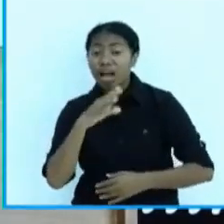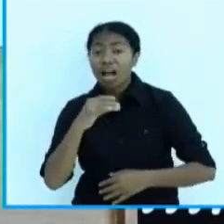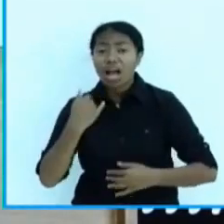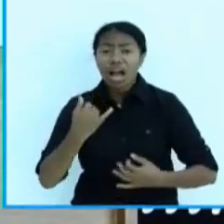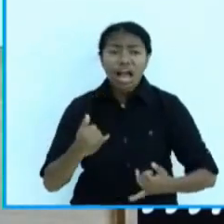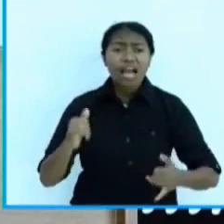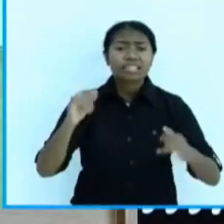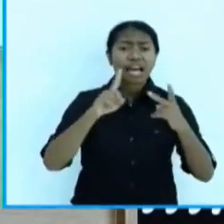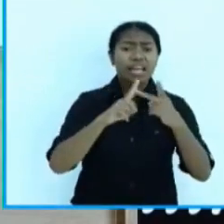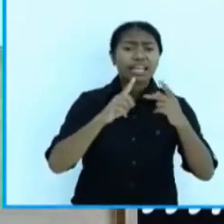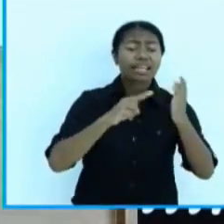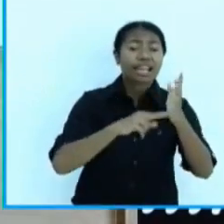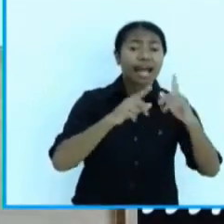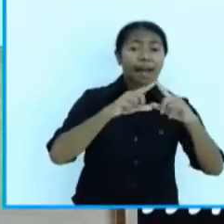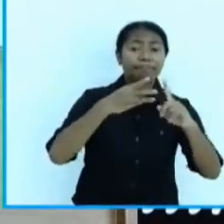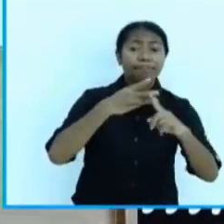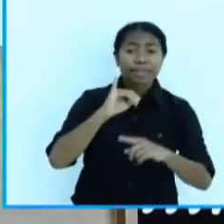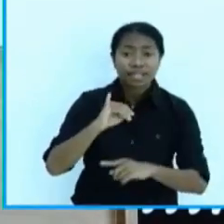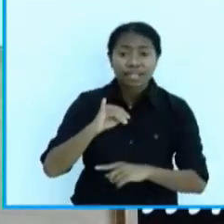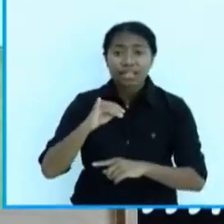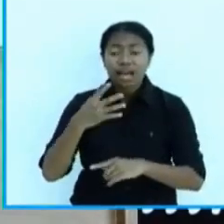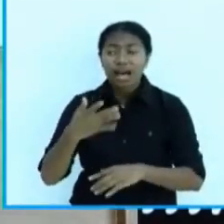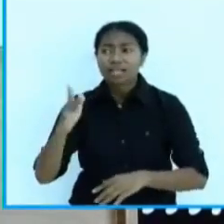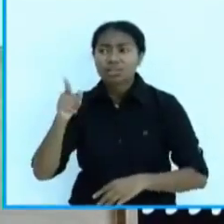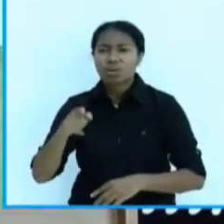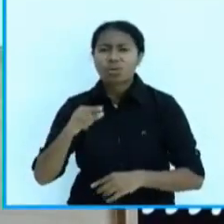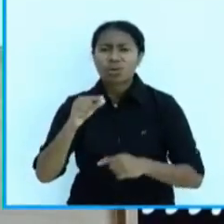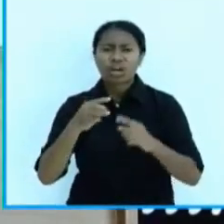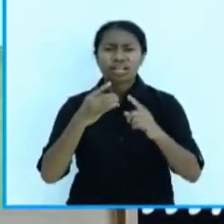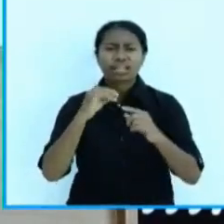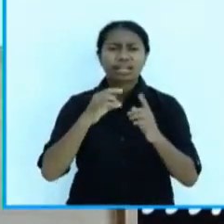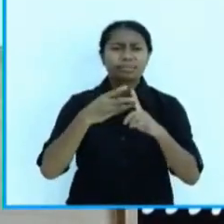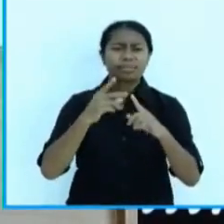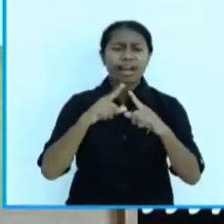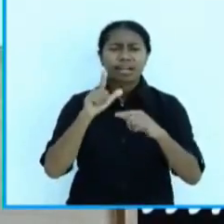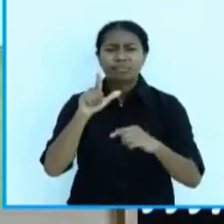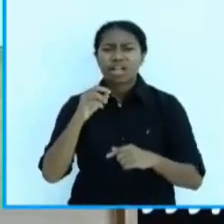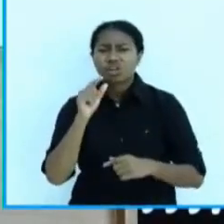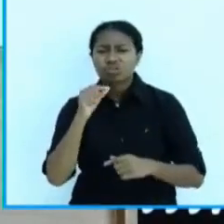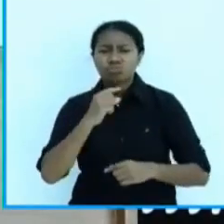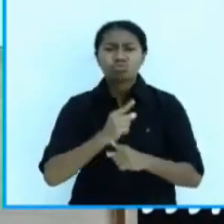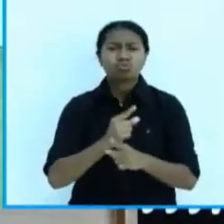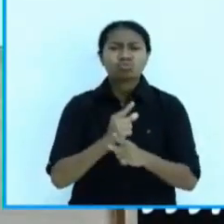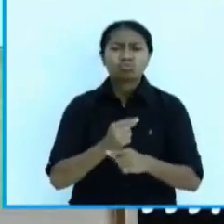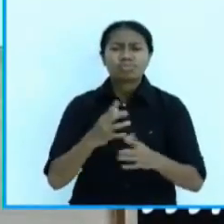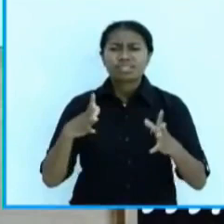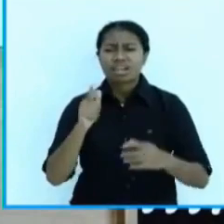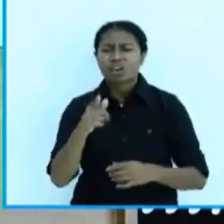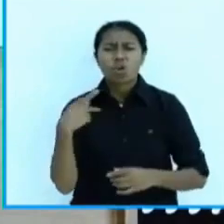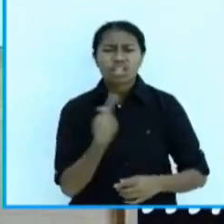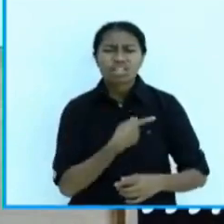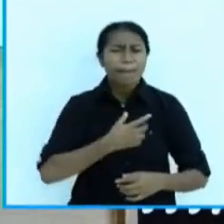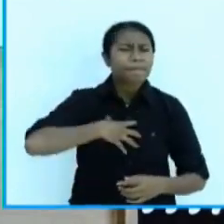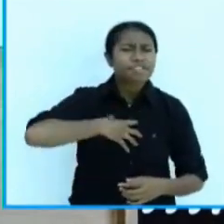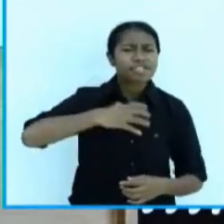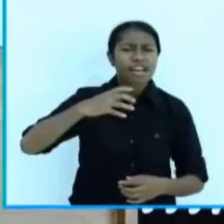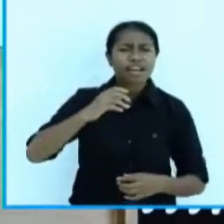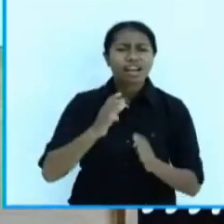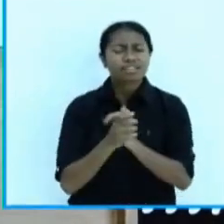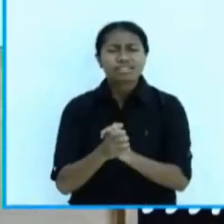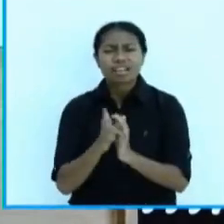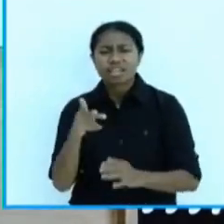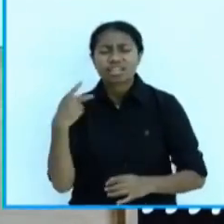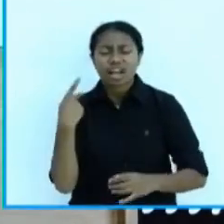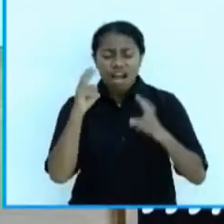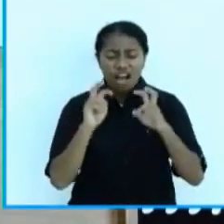nabi terserah orang liberal mau bilang dia hanya seorang buruh Ayo kita yang percaya kitab suci kita harus yakin